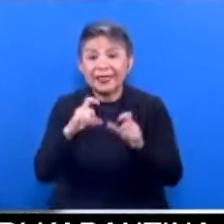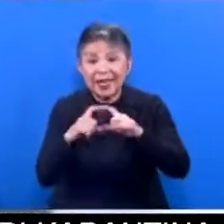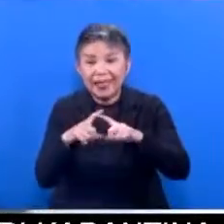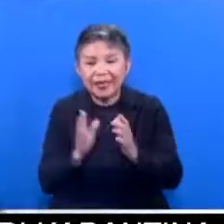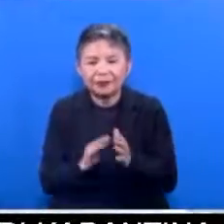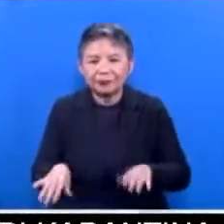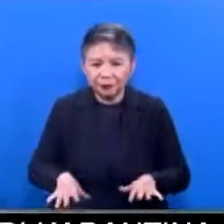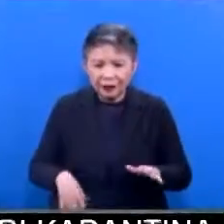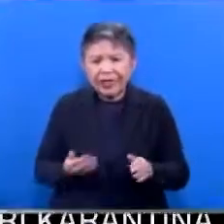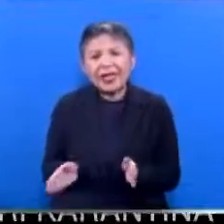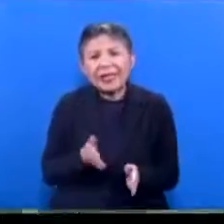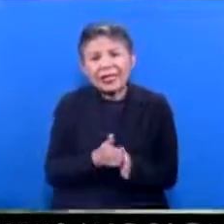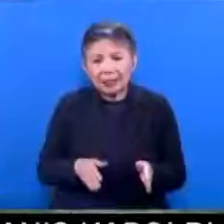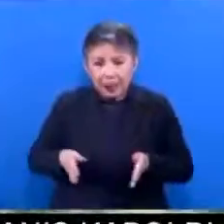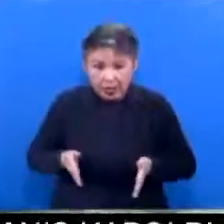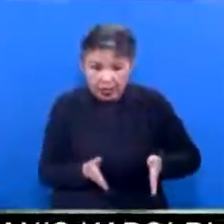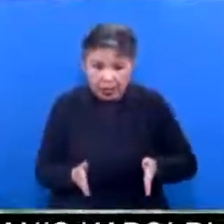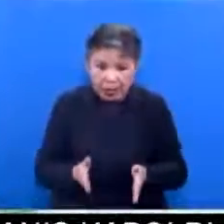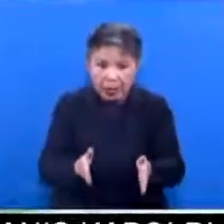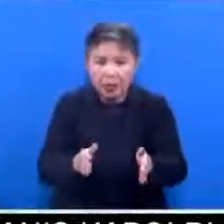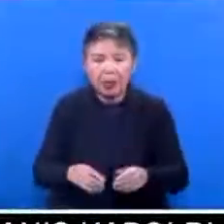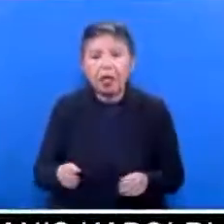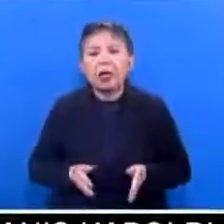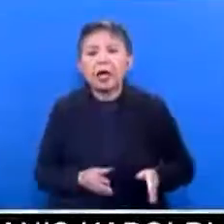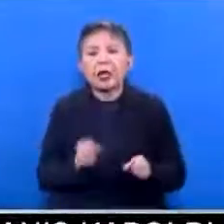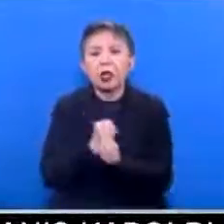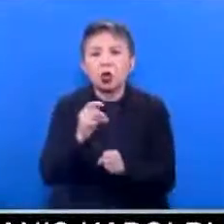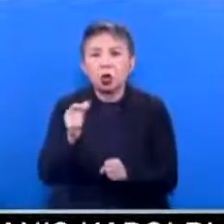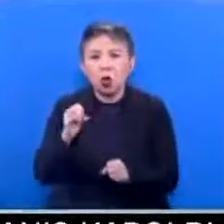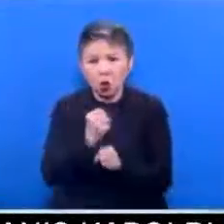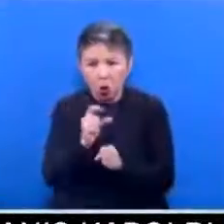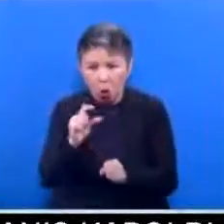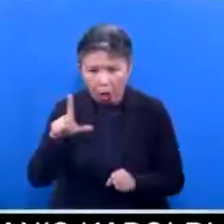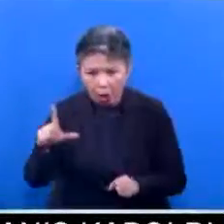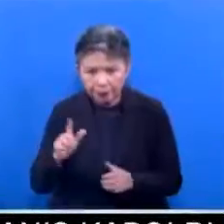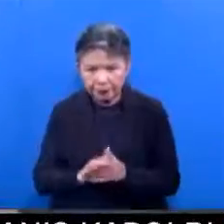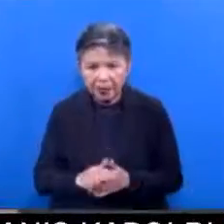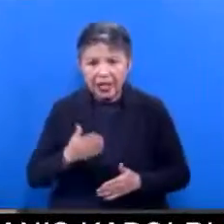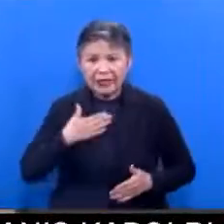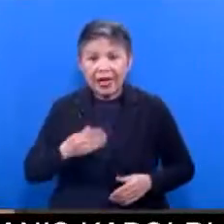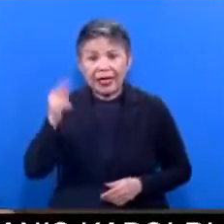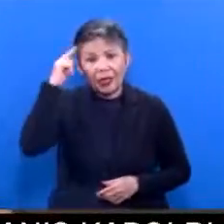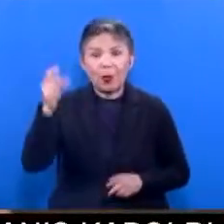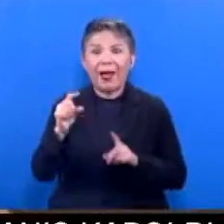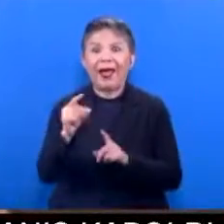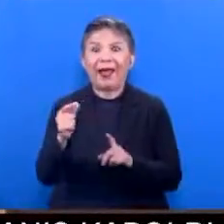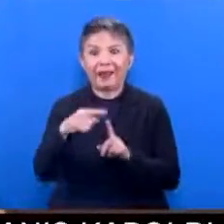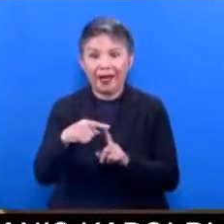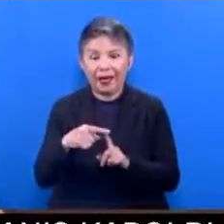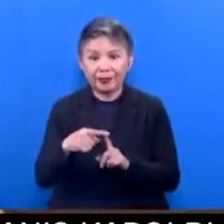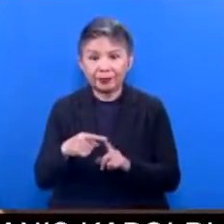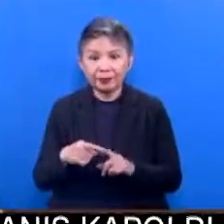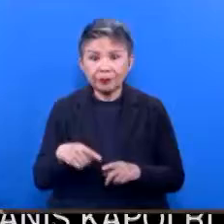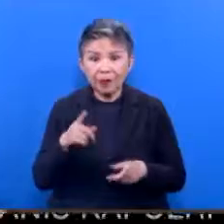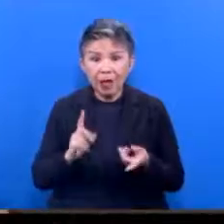Kita berdekatan dengan kali Grogol. Pas malam, kalau saya secara pribadi sebagai RT lah gitu ya, kalau saya seneng aja nih